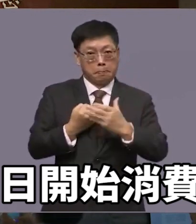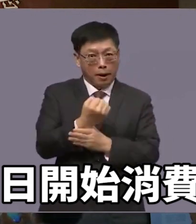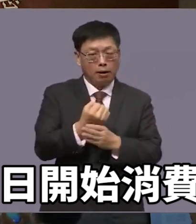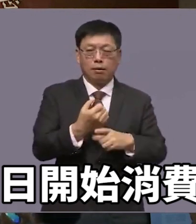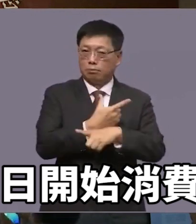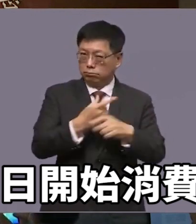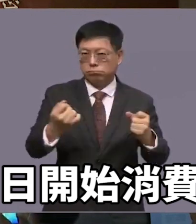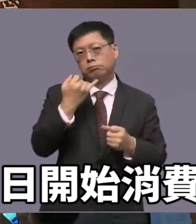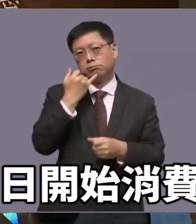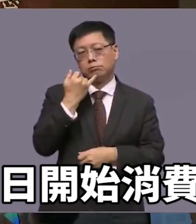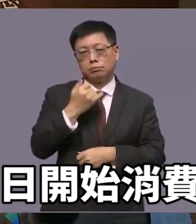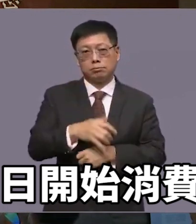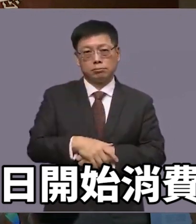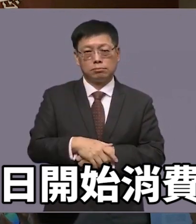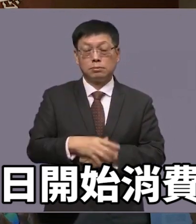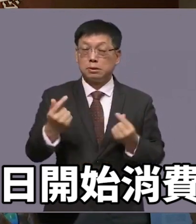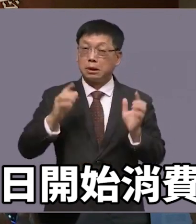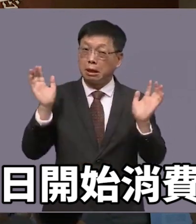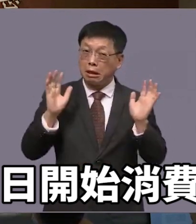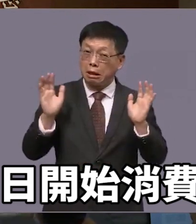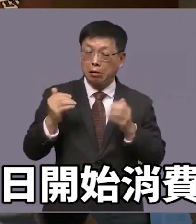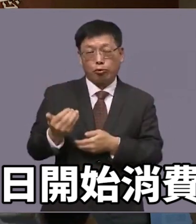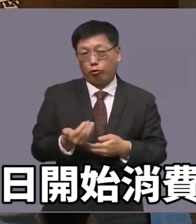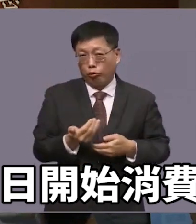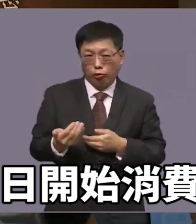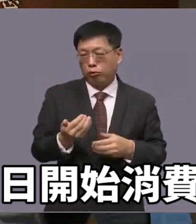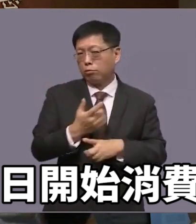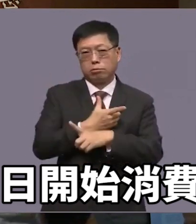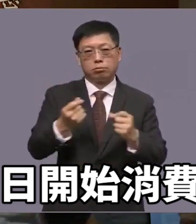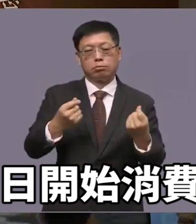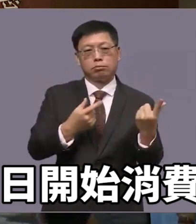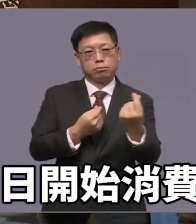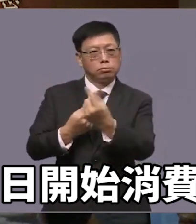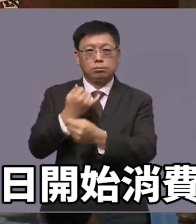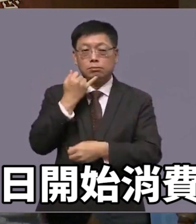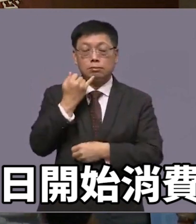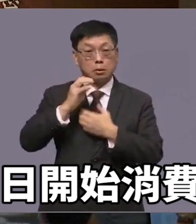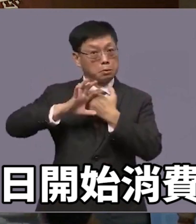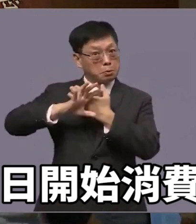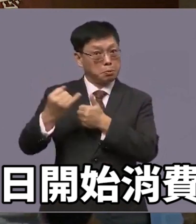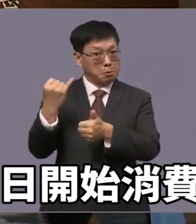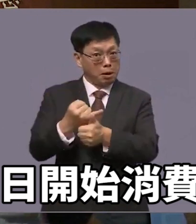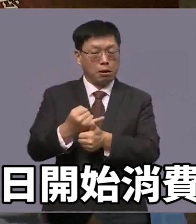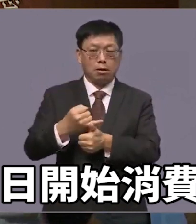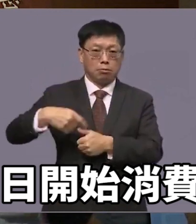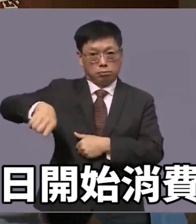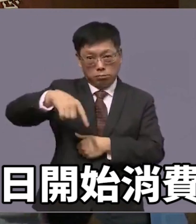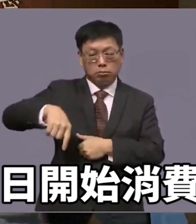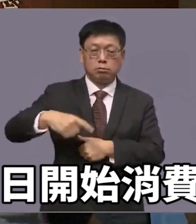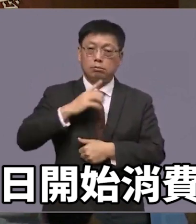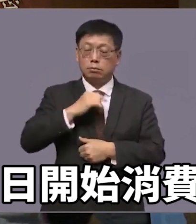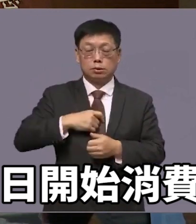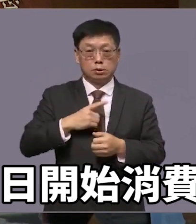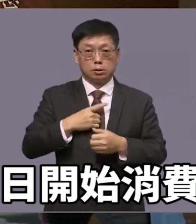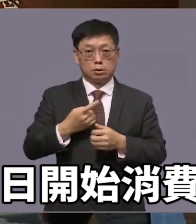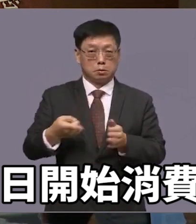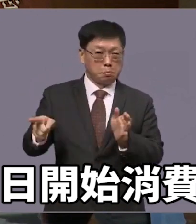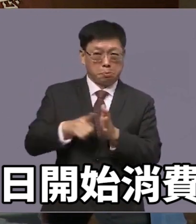的国人同胞，哪怕小婴儿都可以领。外籍配偶持永久居留